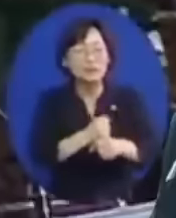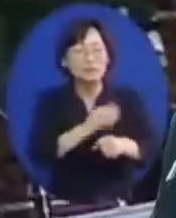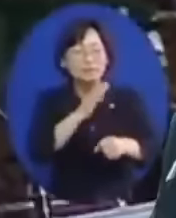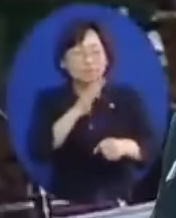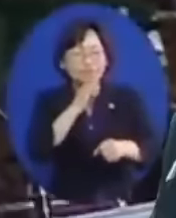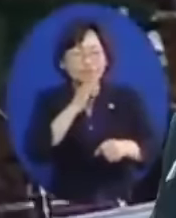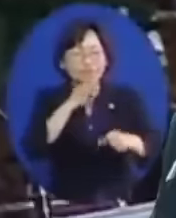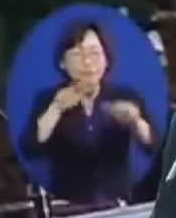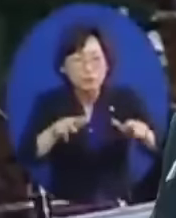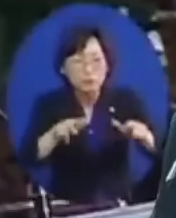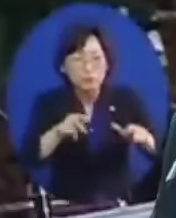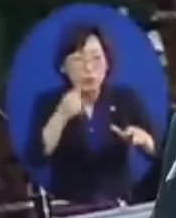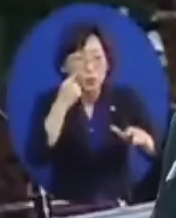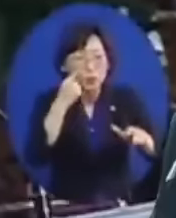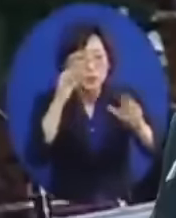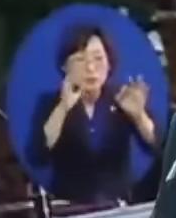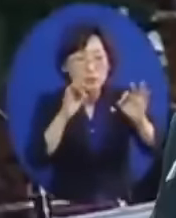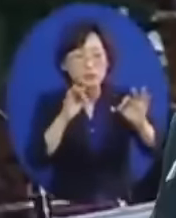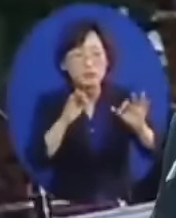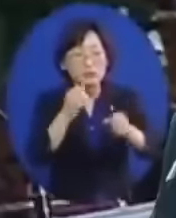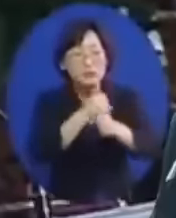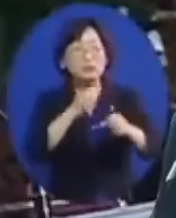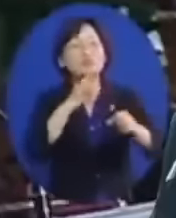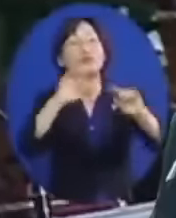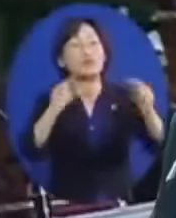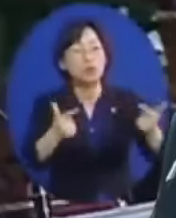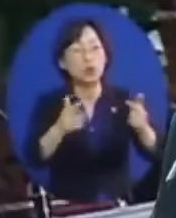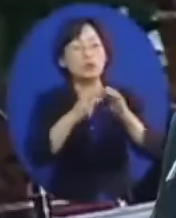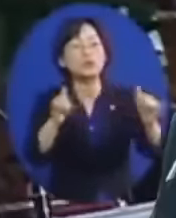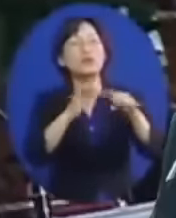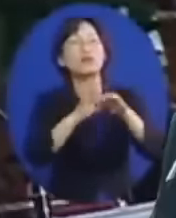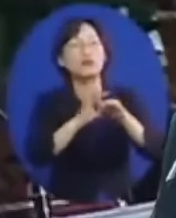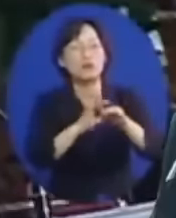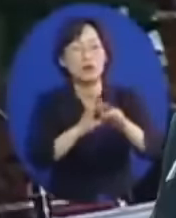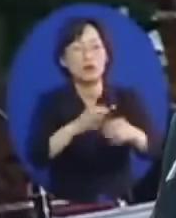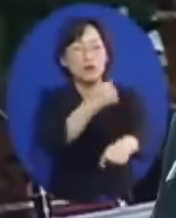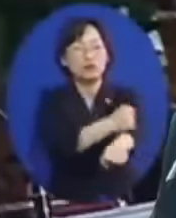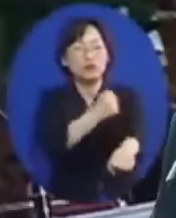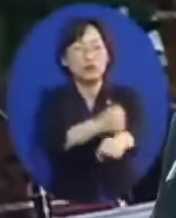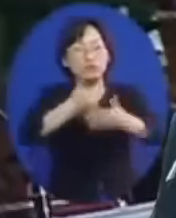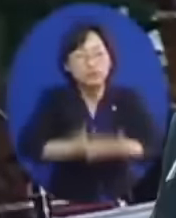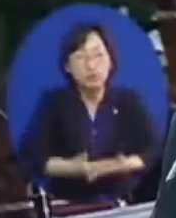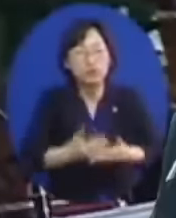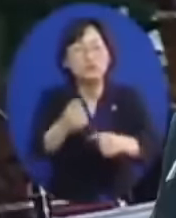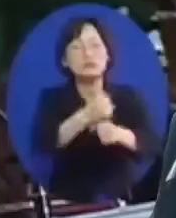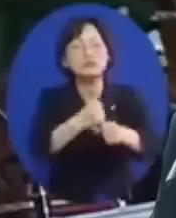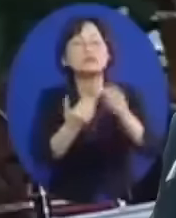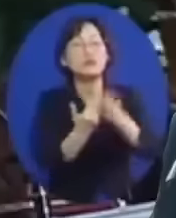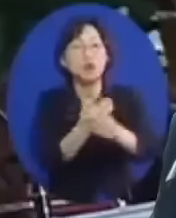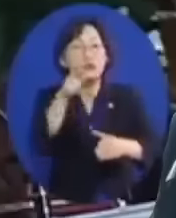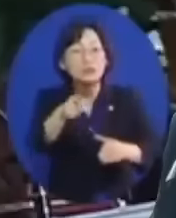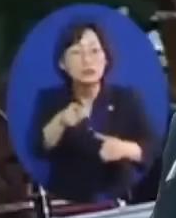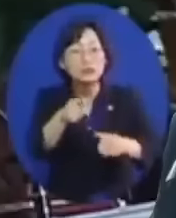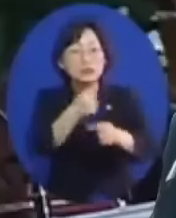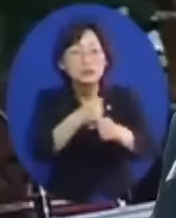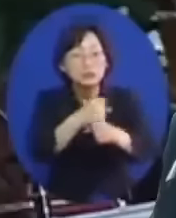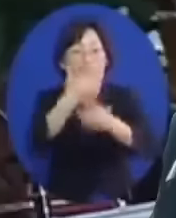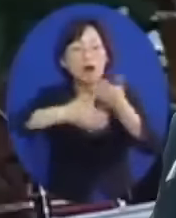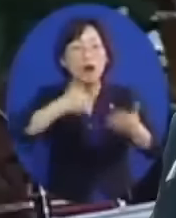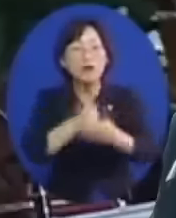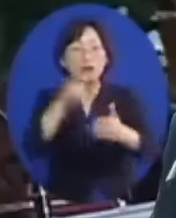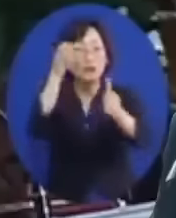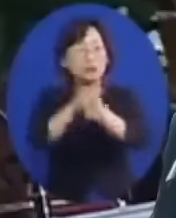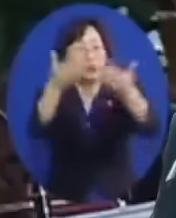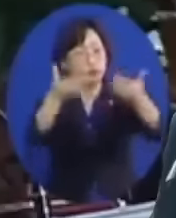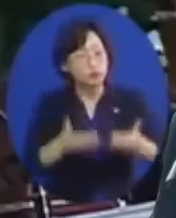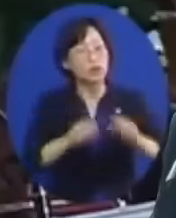실존적인 짐만 있는 것이 아닙니다. 인간관계에 굉장한 수고하고 무거운 짐이 생기는 것입니다. 이 짐은 하나님이 짊어지지 않고